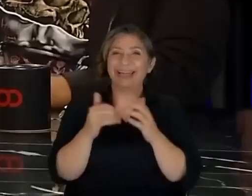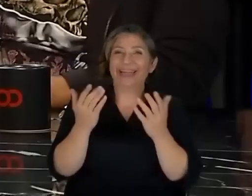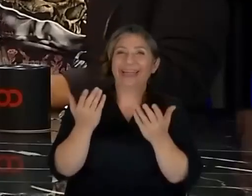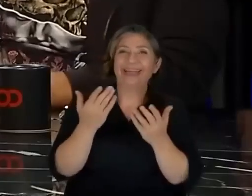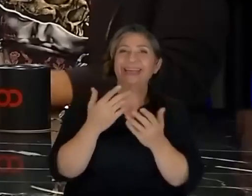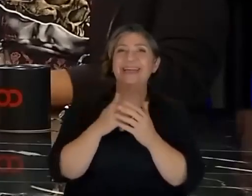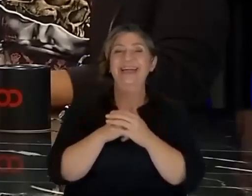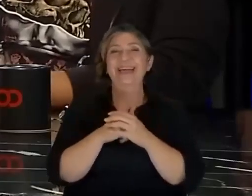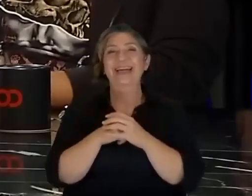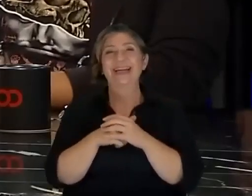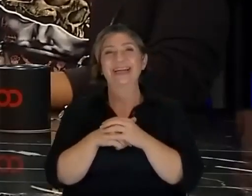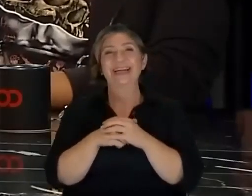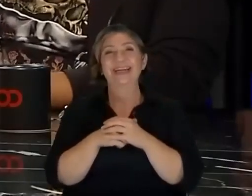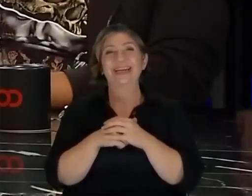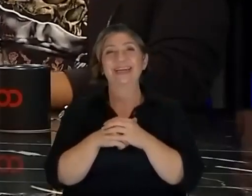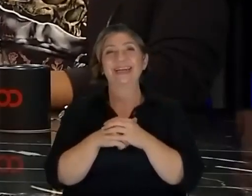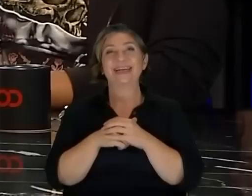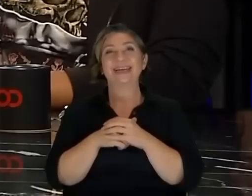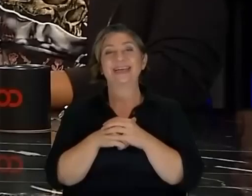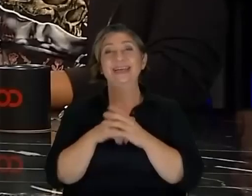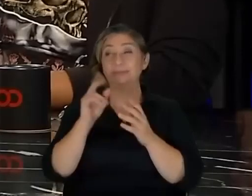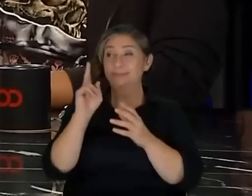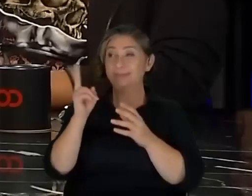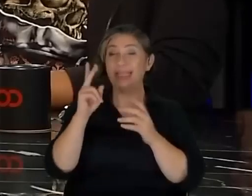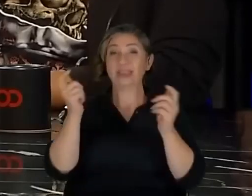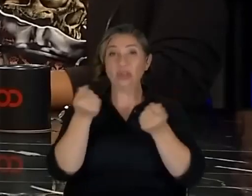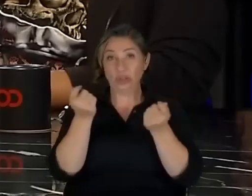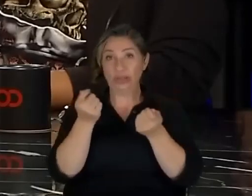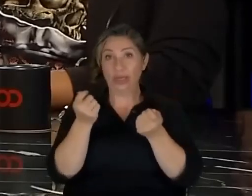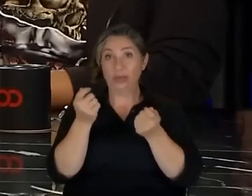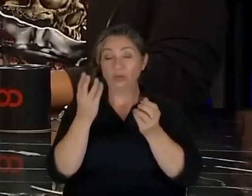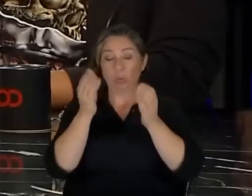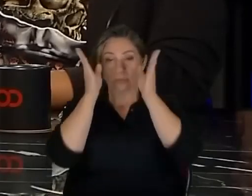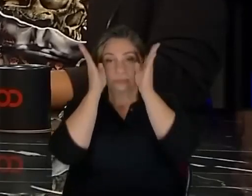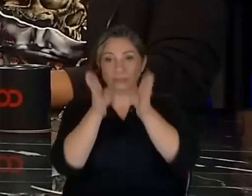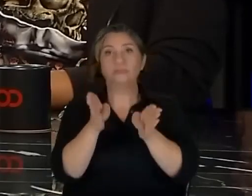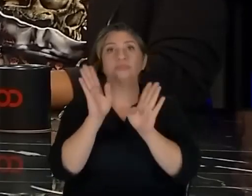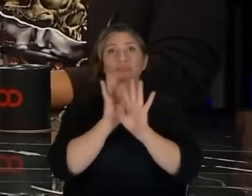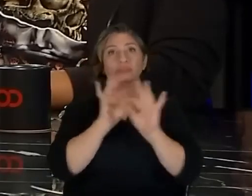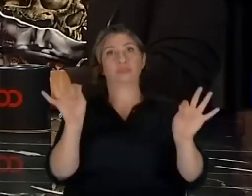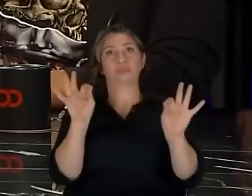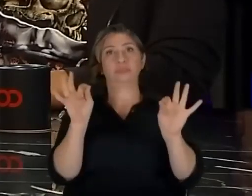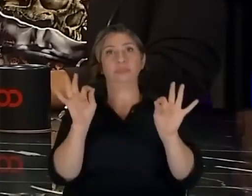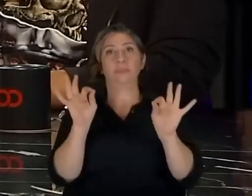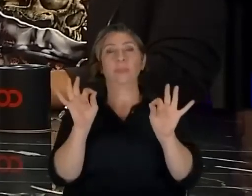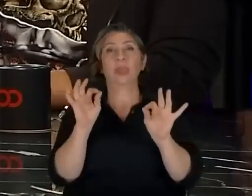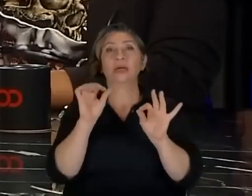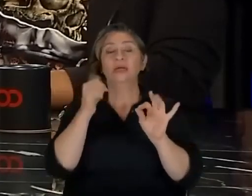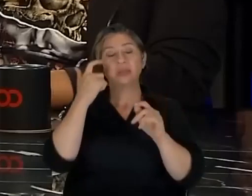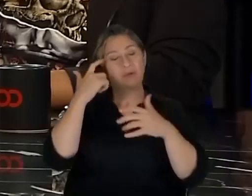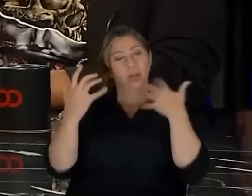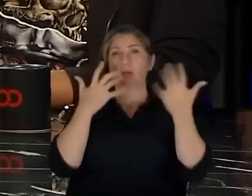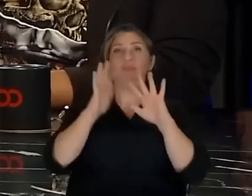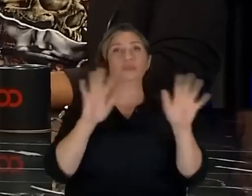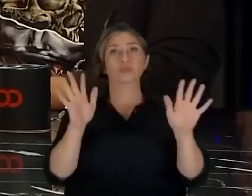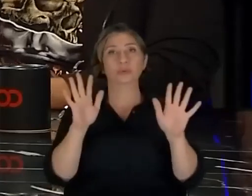Nesi güzeldi? Çünkü yaptığı işe çok konsantre oluyor ve hiç dağılmıyor